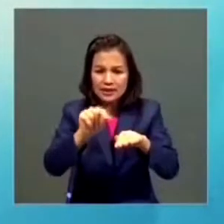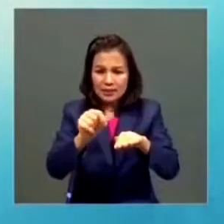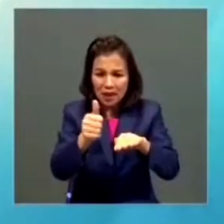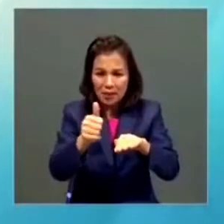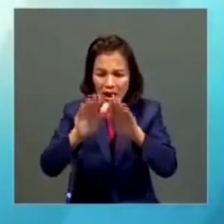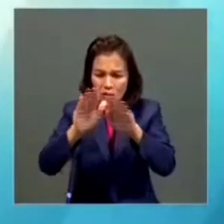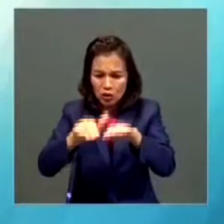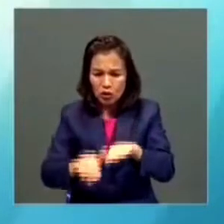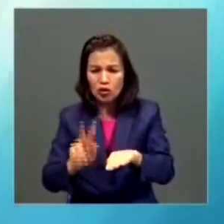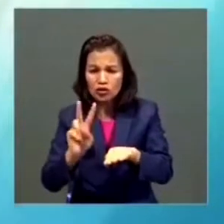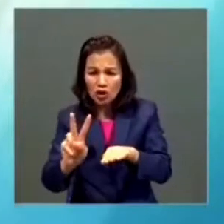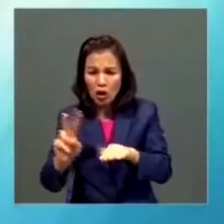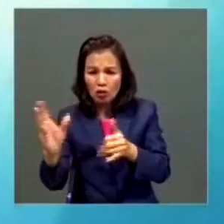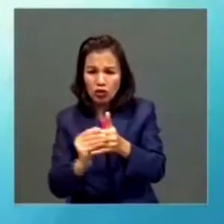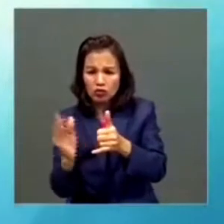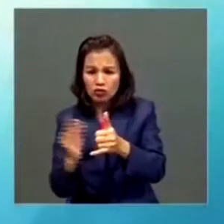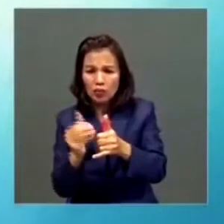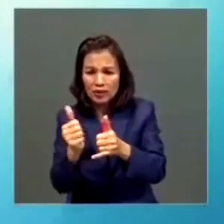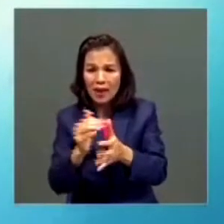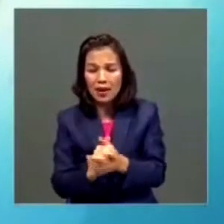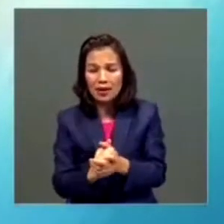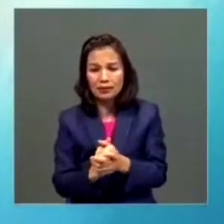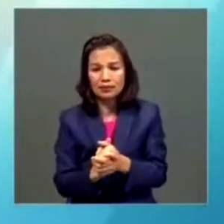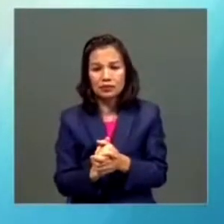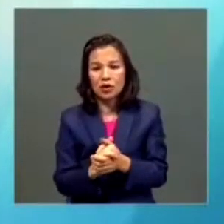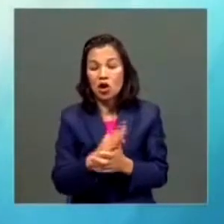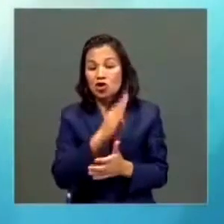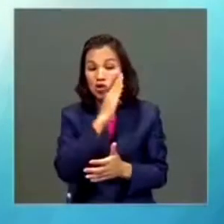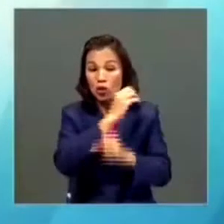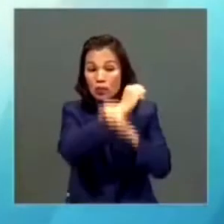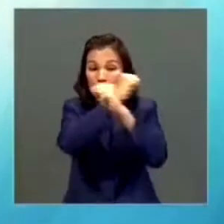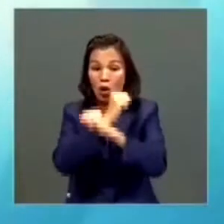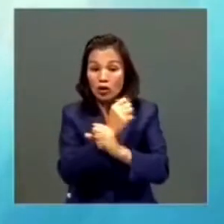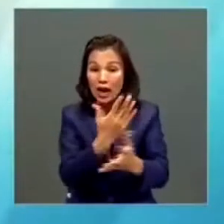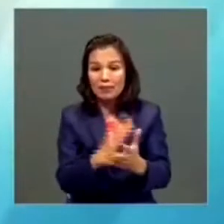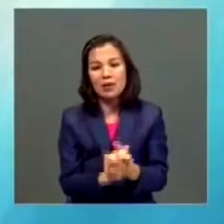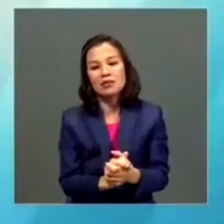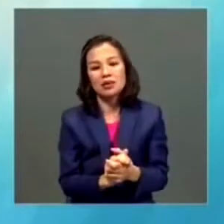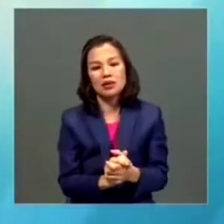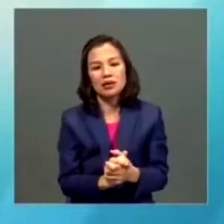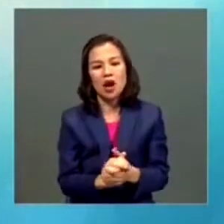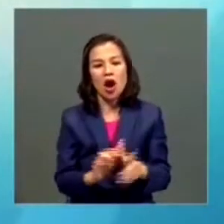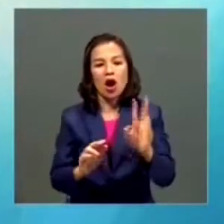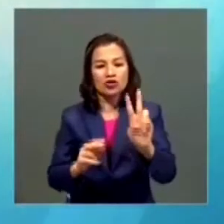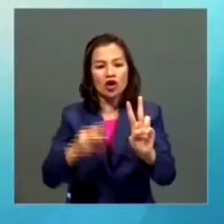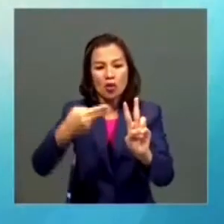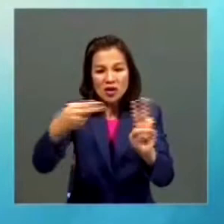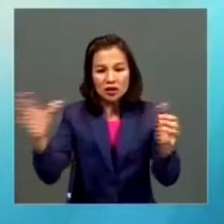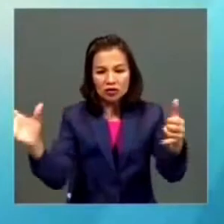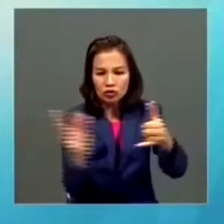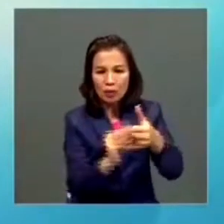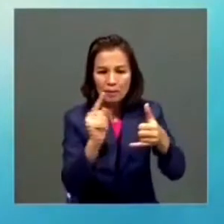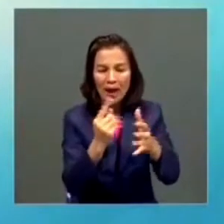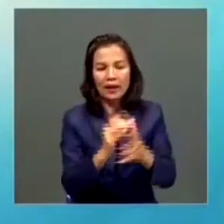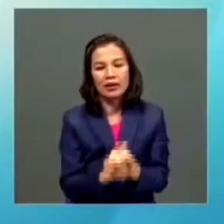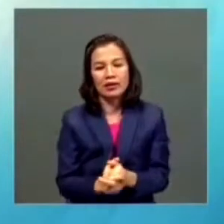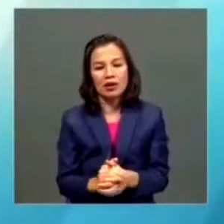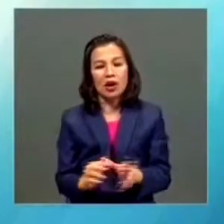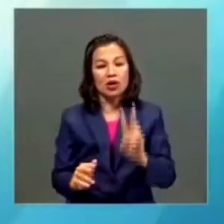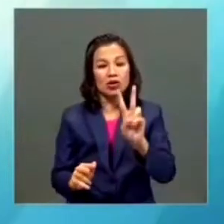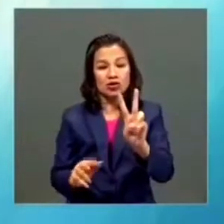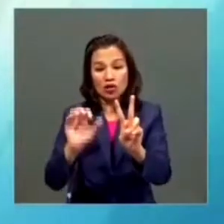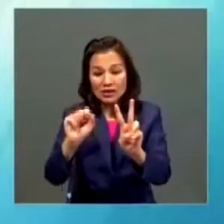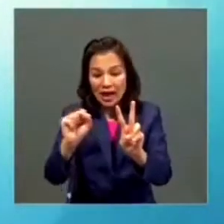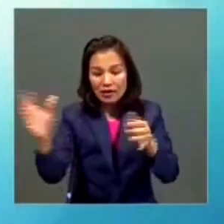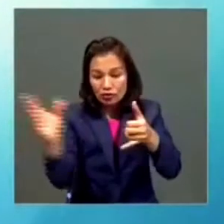ได้ไหมหรือถ้าไม่ทำมันจะเป็น 20,000 หรือ 200,000 ก็ได้ครับ หน้าที่ของผมหลายคนบ